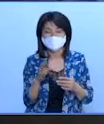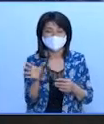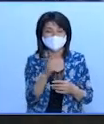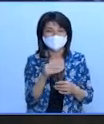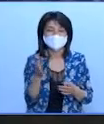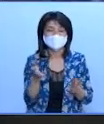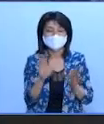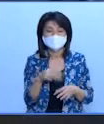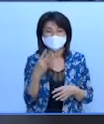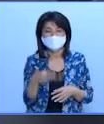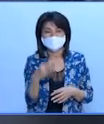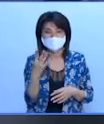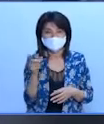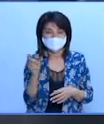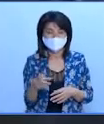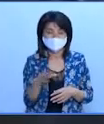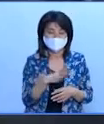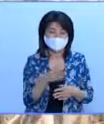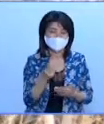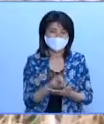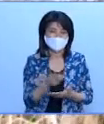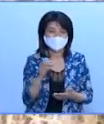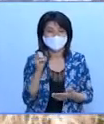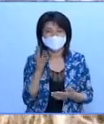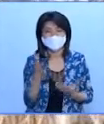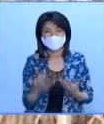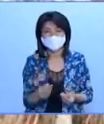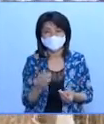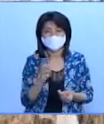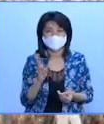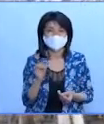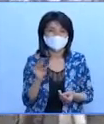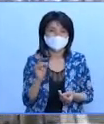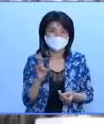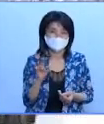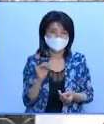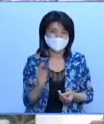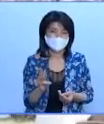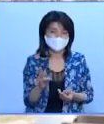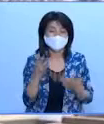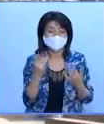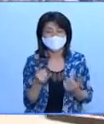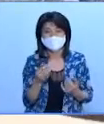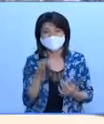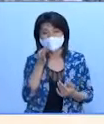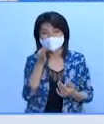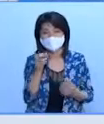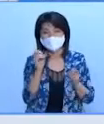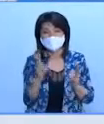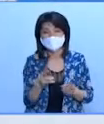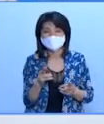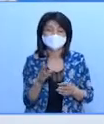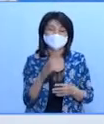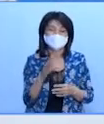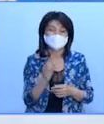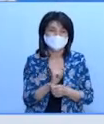адам Павлодарда 14 күнге карантинге жатқызылды. Павлодар облысының әкімдігі жолаушыларды тасымалдау үшін арнайы көлік ұйымдастырды.